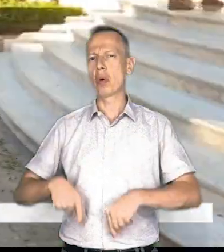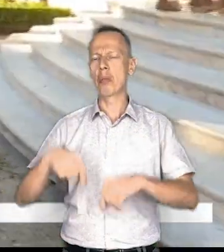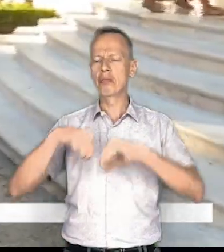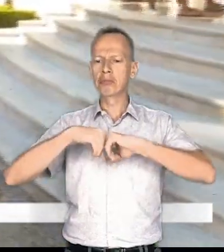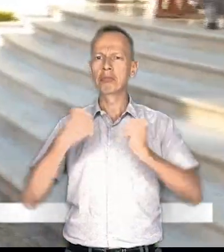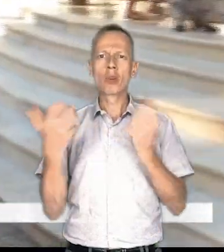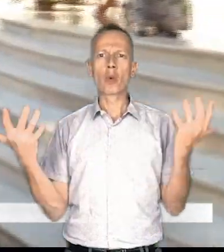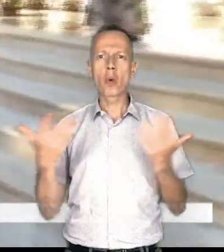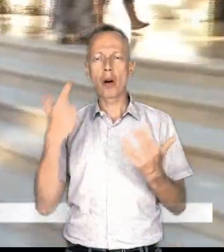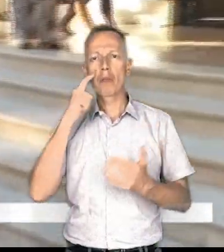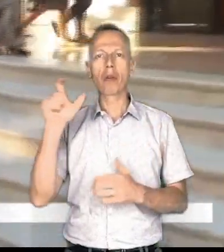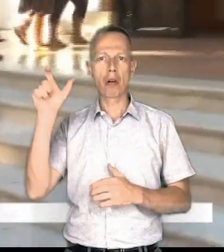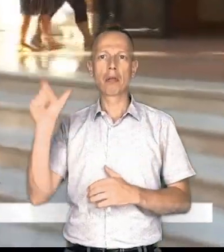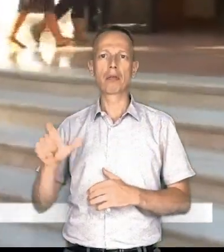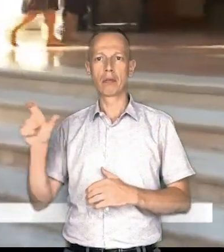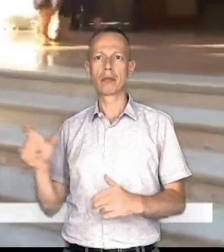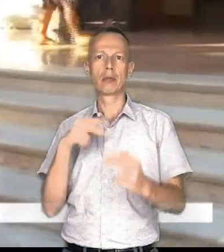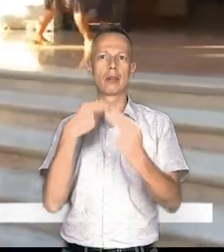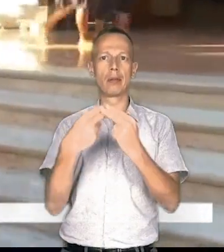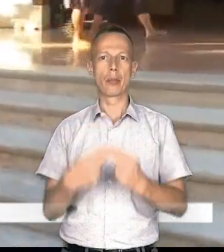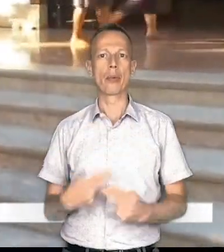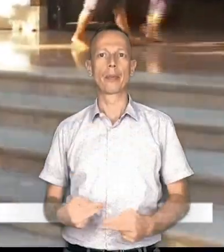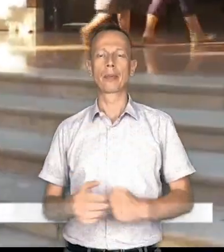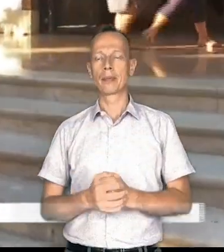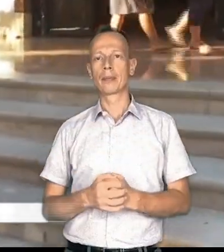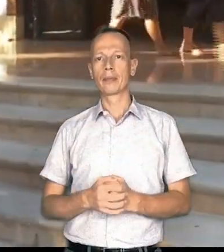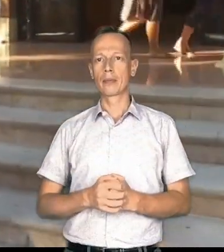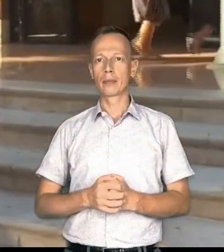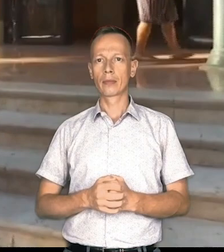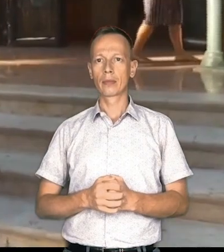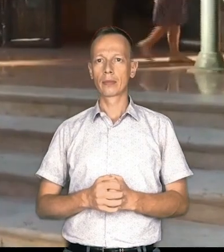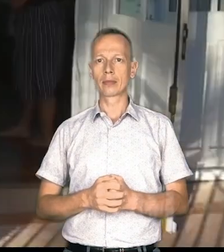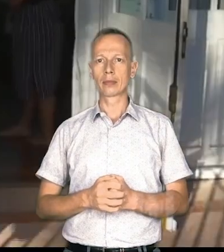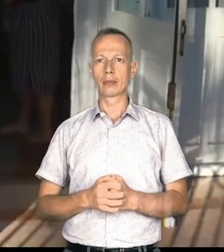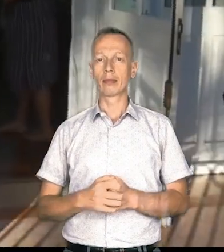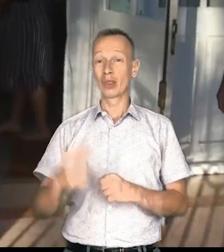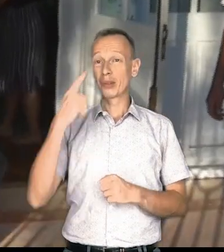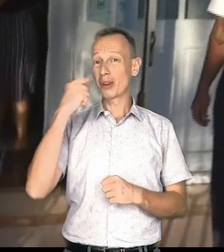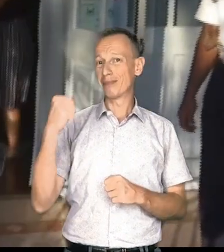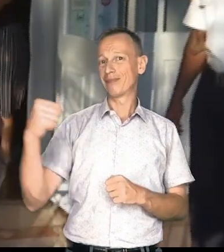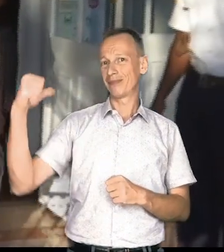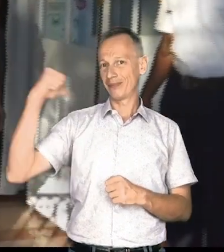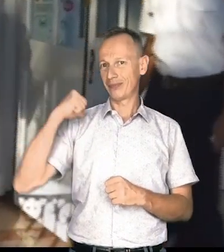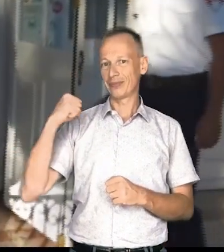gouvernement. Quels sont concrètement ces nouveaux accords? Réponse avec Stéphane Ratino et Marie Tinsing.